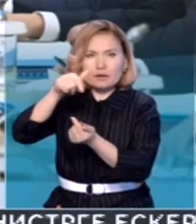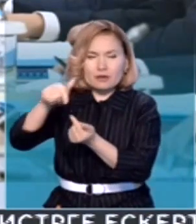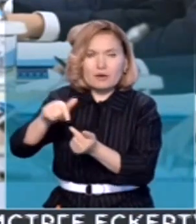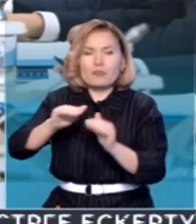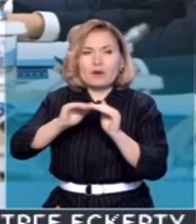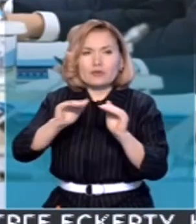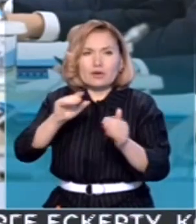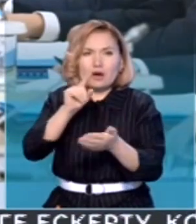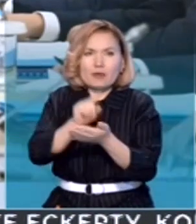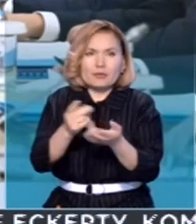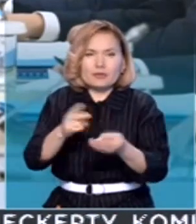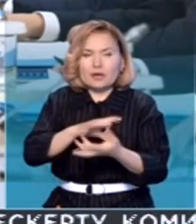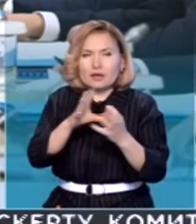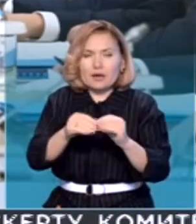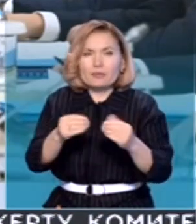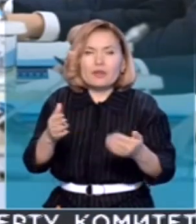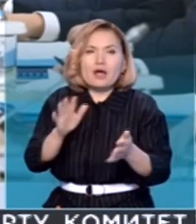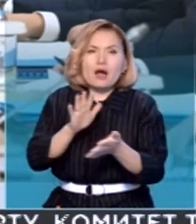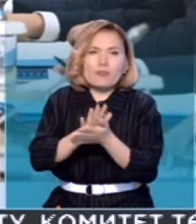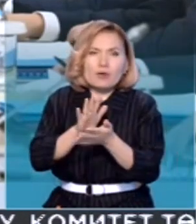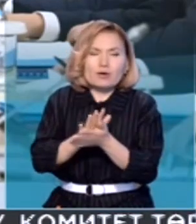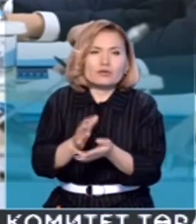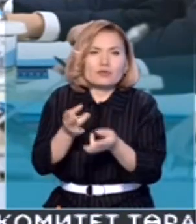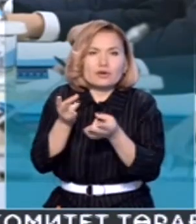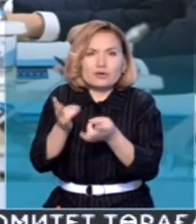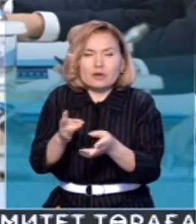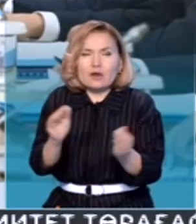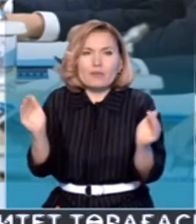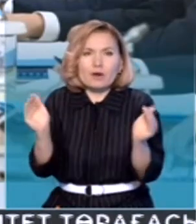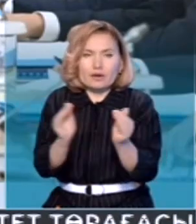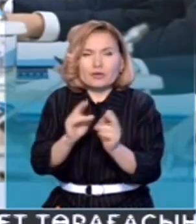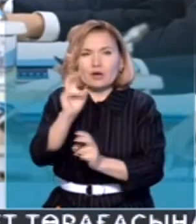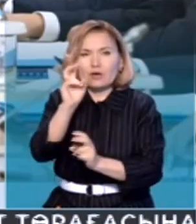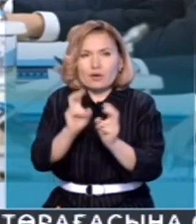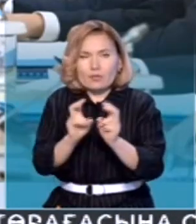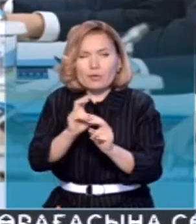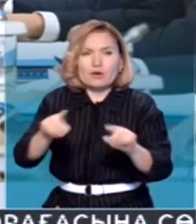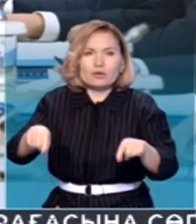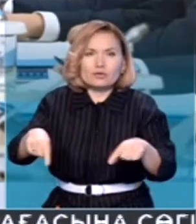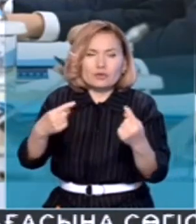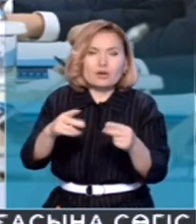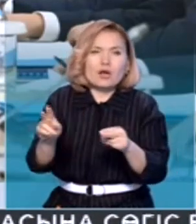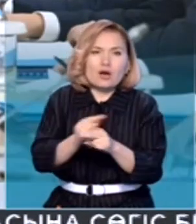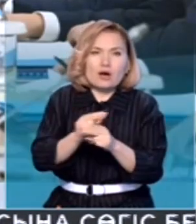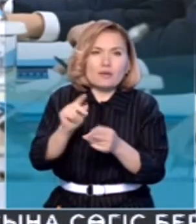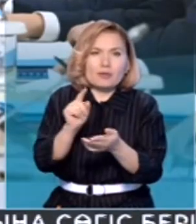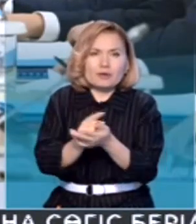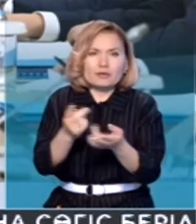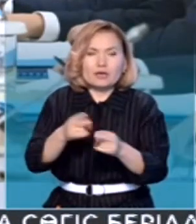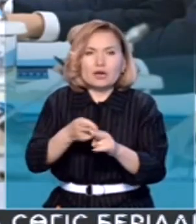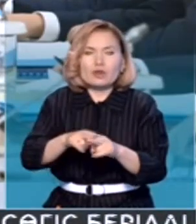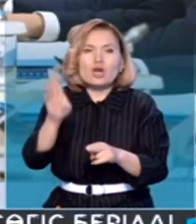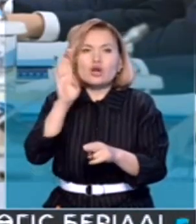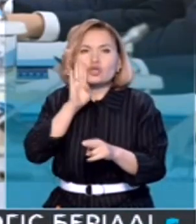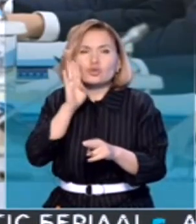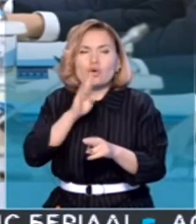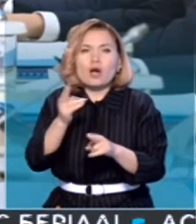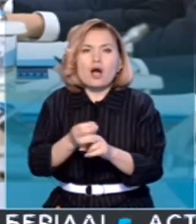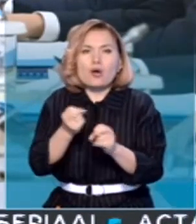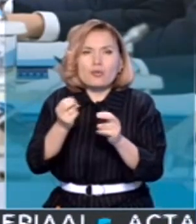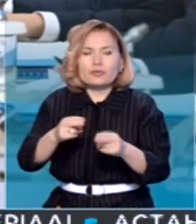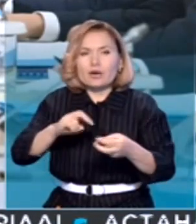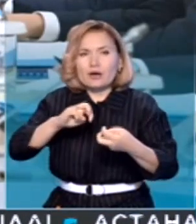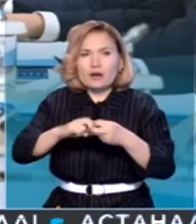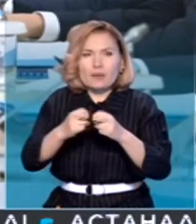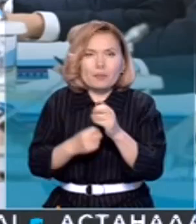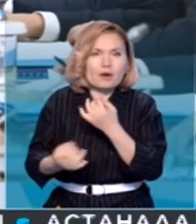орындарының зиянын азайту, тұрмыстық қалдықтарды қайта өңдеу жөнінде бірқатар тапсырма берді. Жиын барысында су қауіпсіздігі бойынша қауіп-қатер